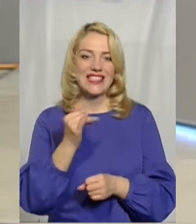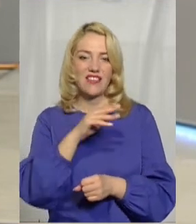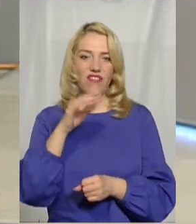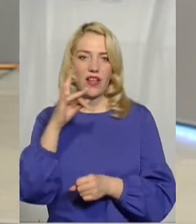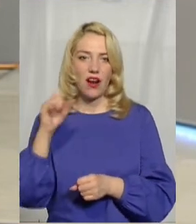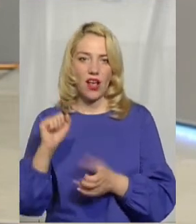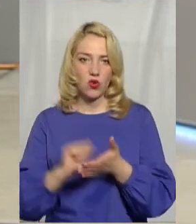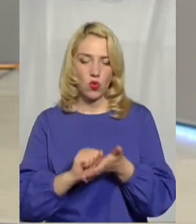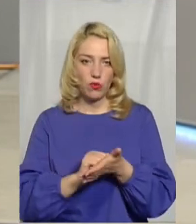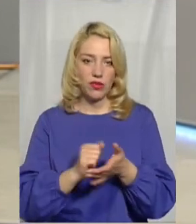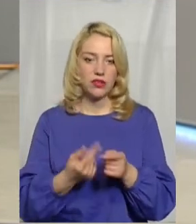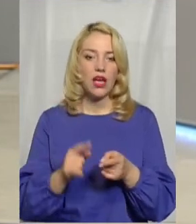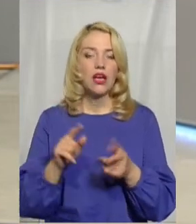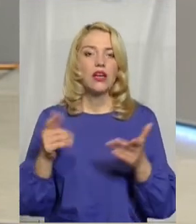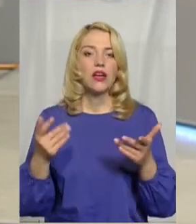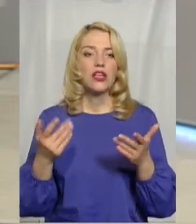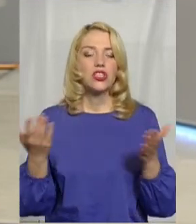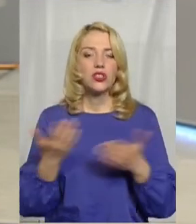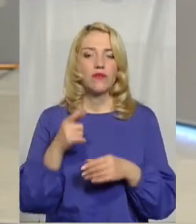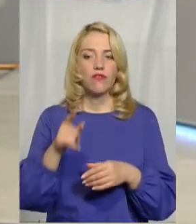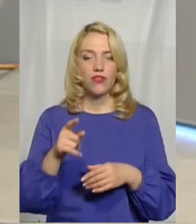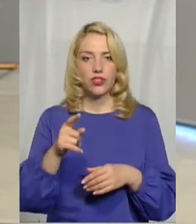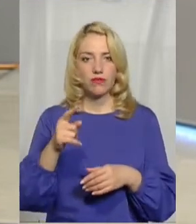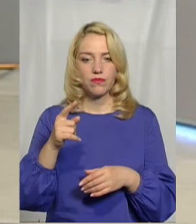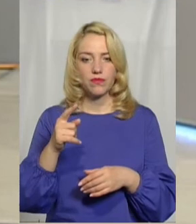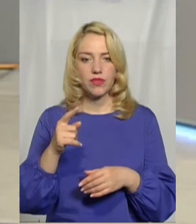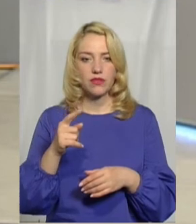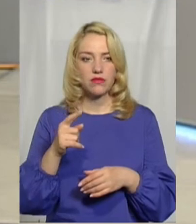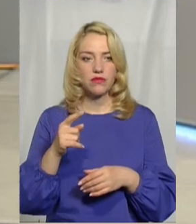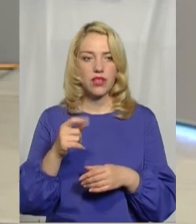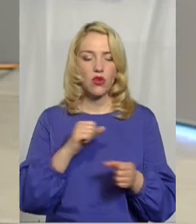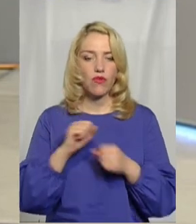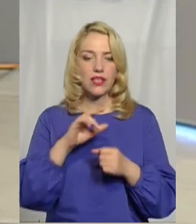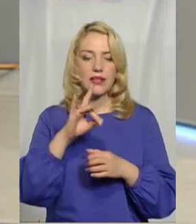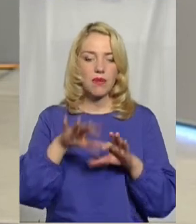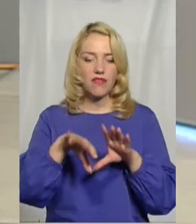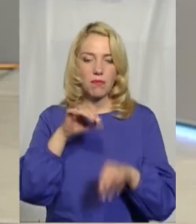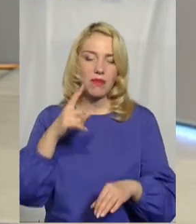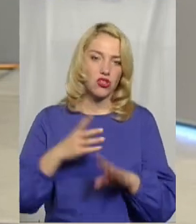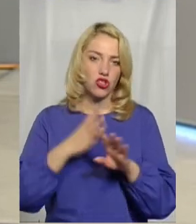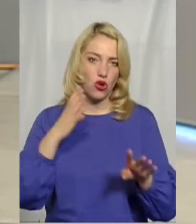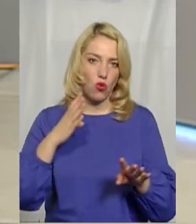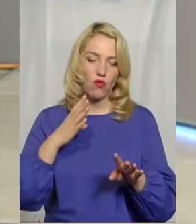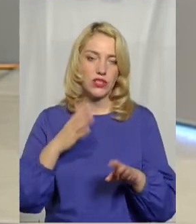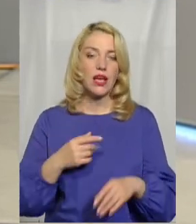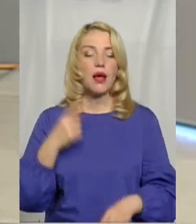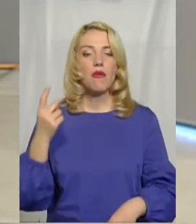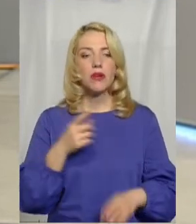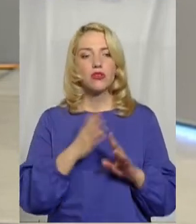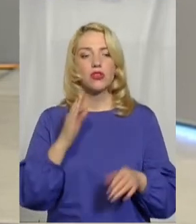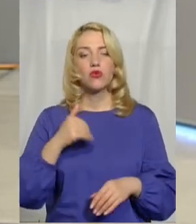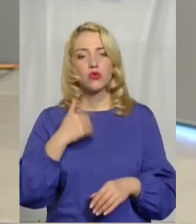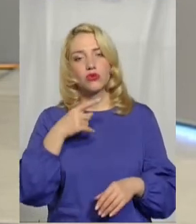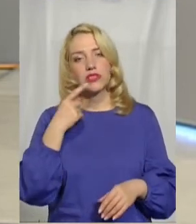ви керувалися при виборі першочерговості цієї роботи? В першу чергу хочеться сказати,